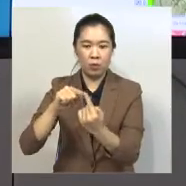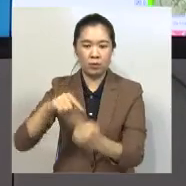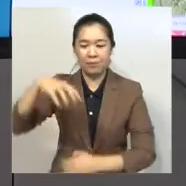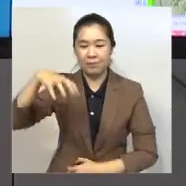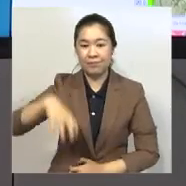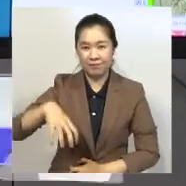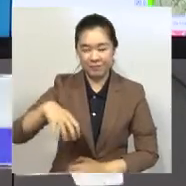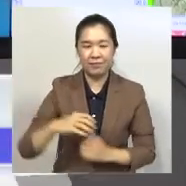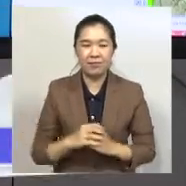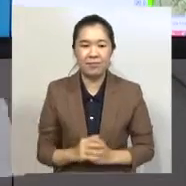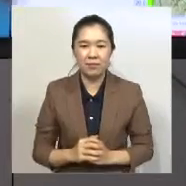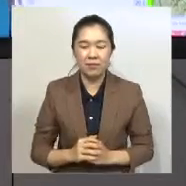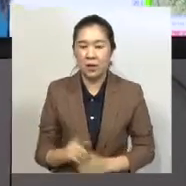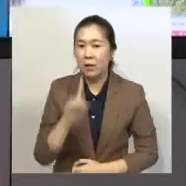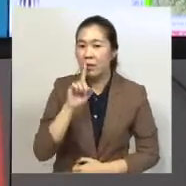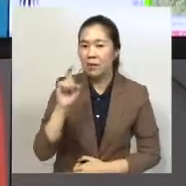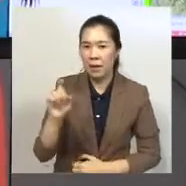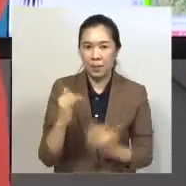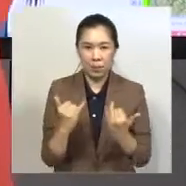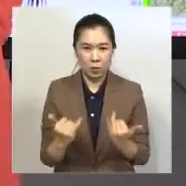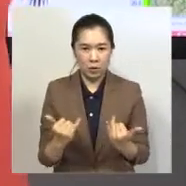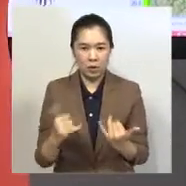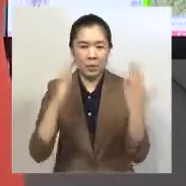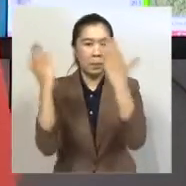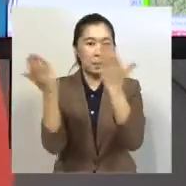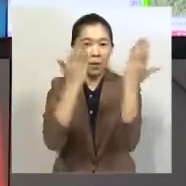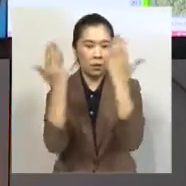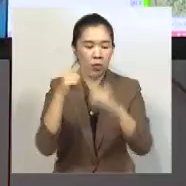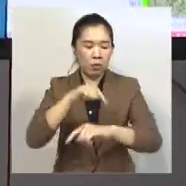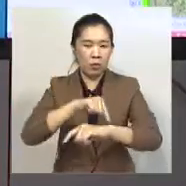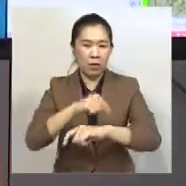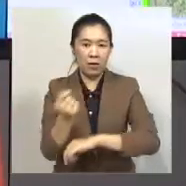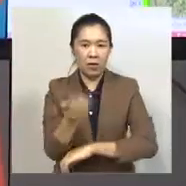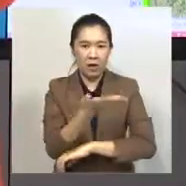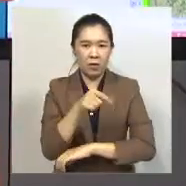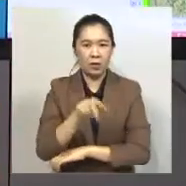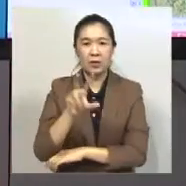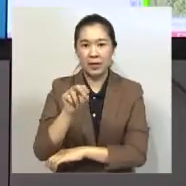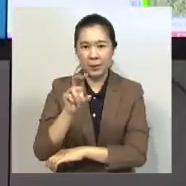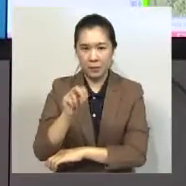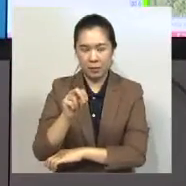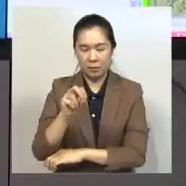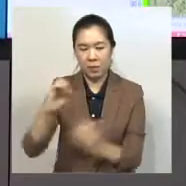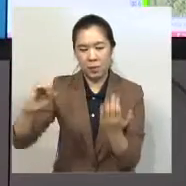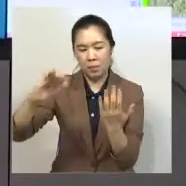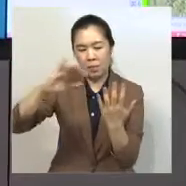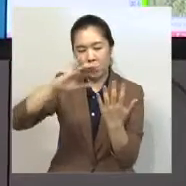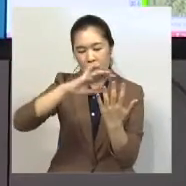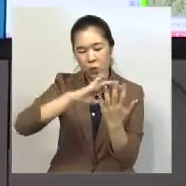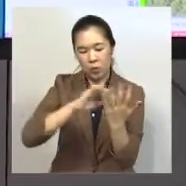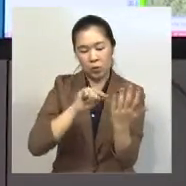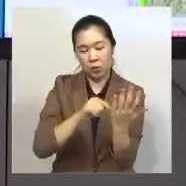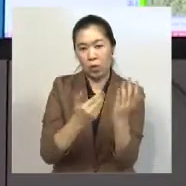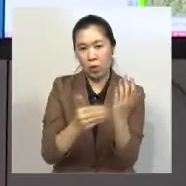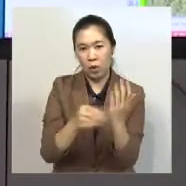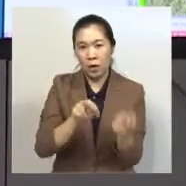วิทยาค่ะท่านอธิบดีคะตอนนี้สถานการณ์พายุนะคะเมื่อเวลา 5:30 นที่ได้เคลื่อนเข้ามาในพื้นที่จังหวัดนครพน